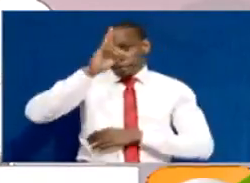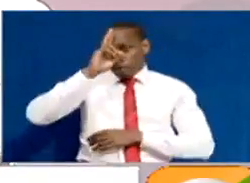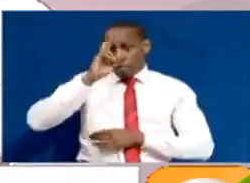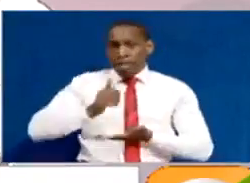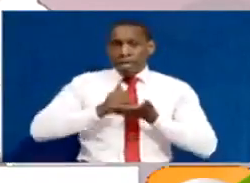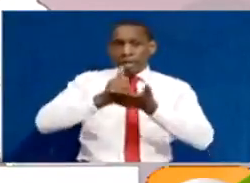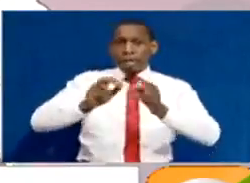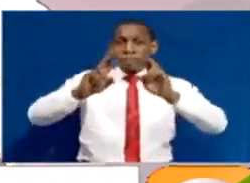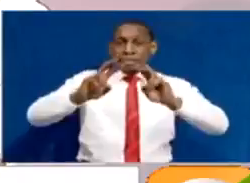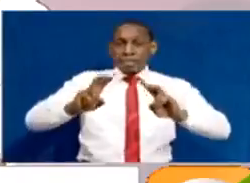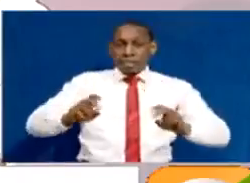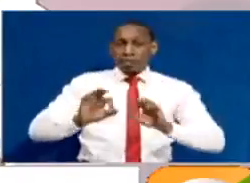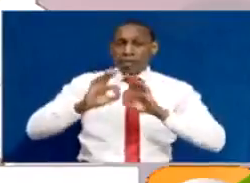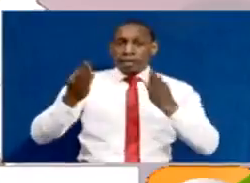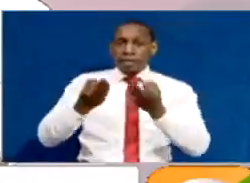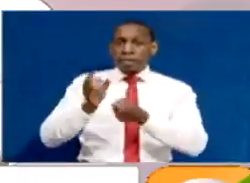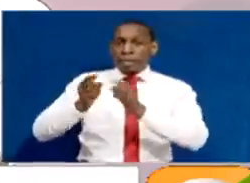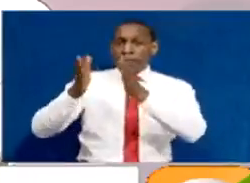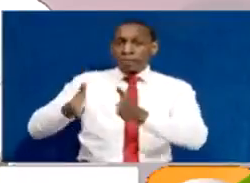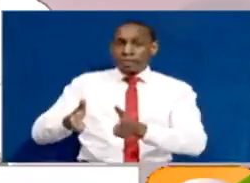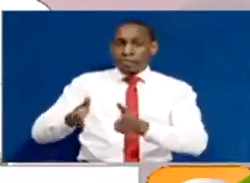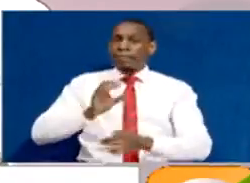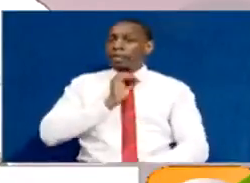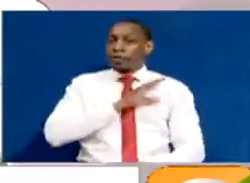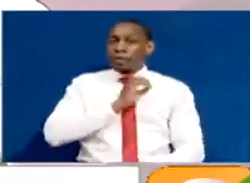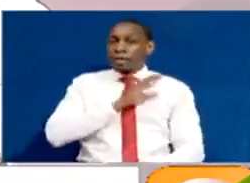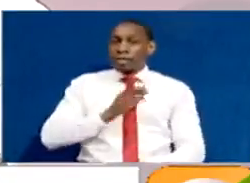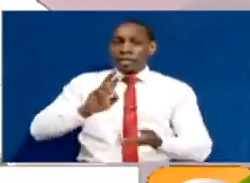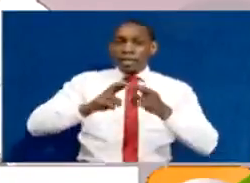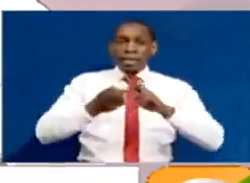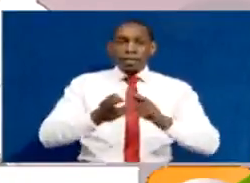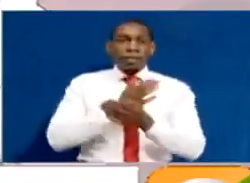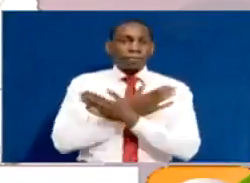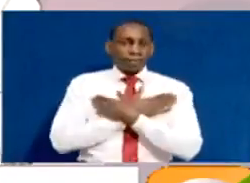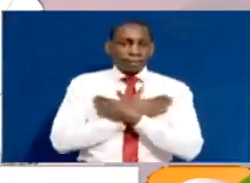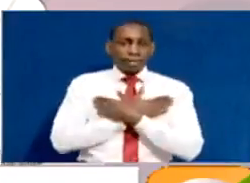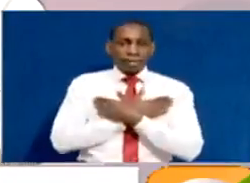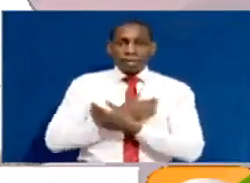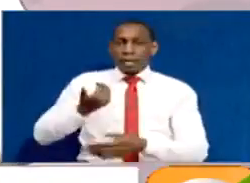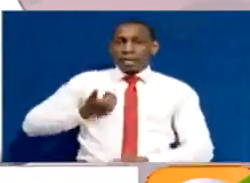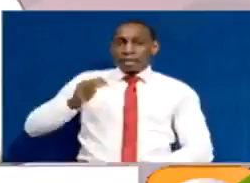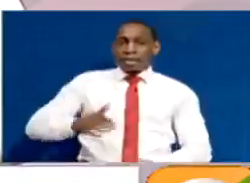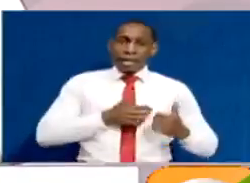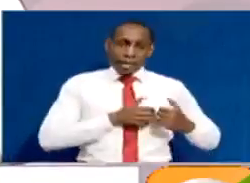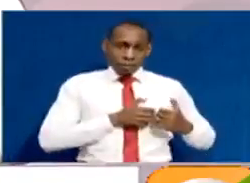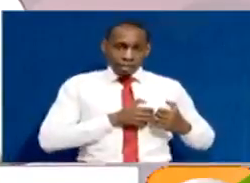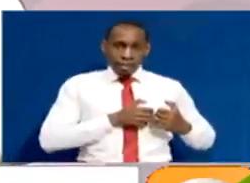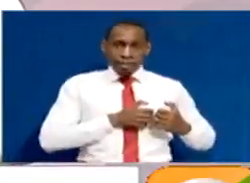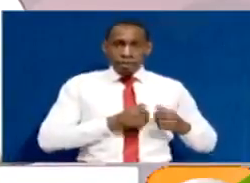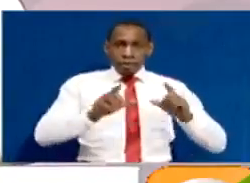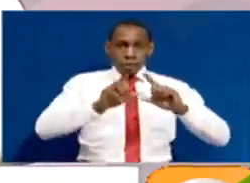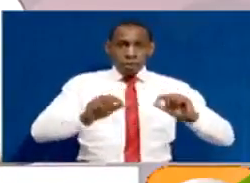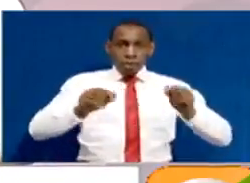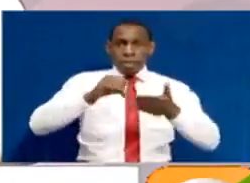polisi kusaidia katika uchunguzi. Familia ya Agnes imelalamikia uhusiano wa dhiki aliokuwa nao binti yao na mpenziwe